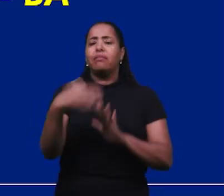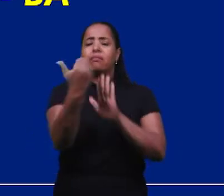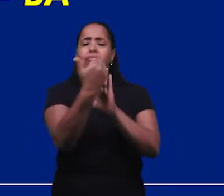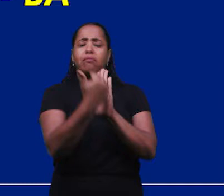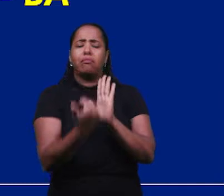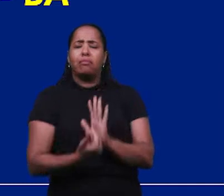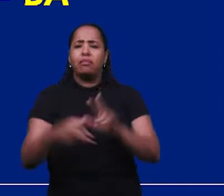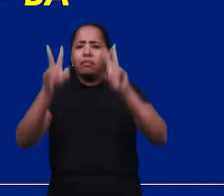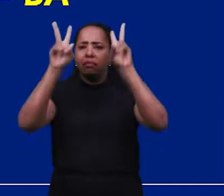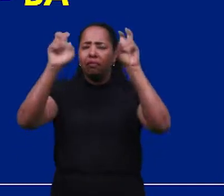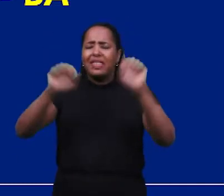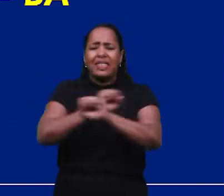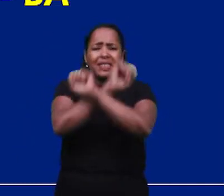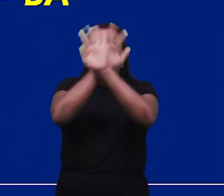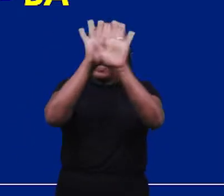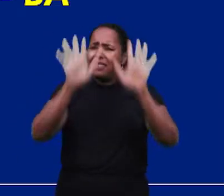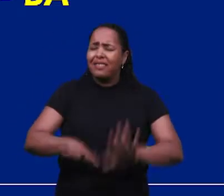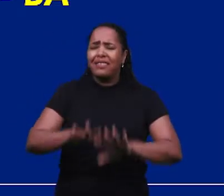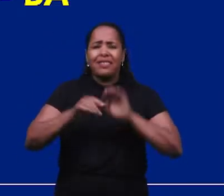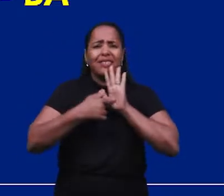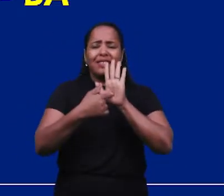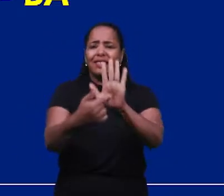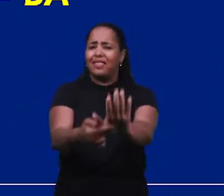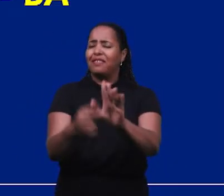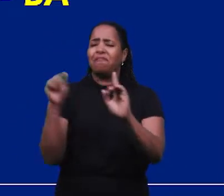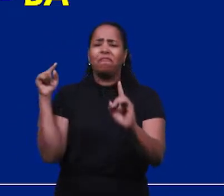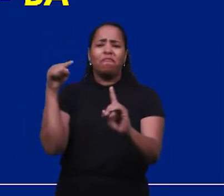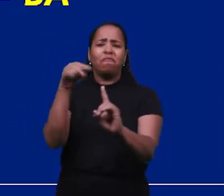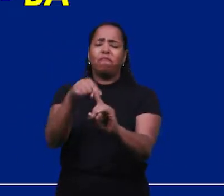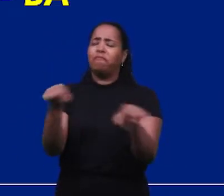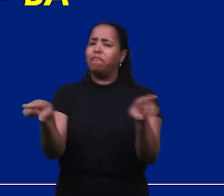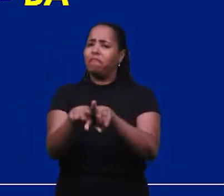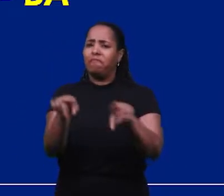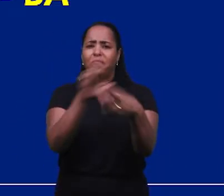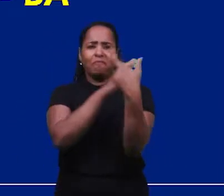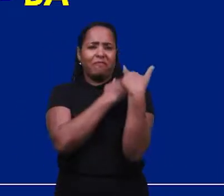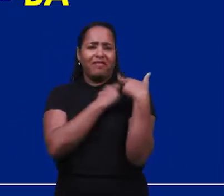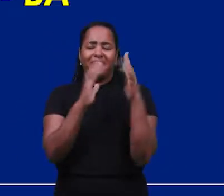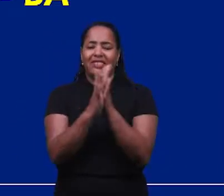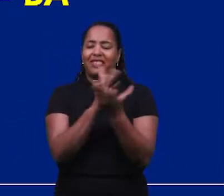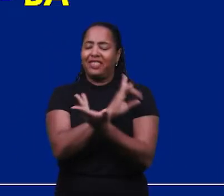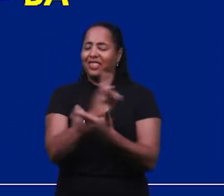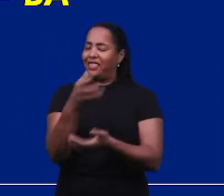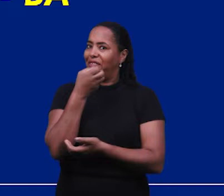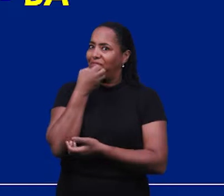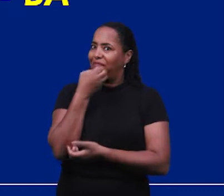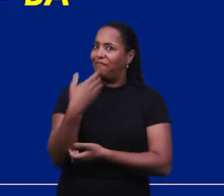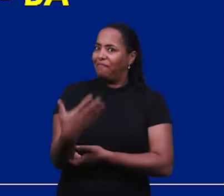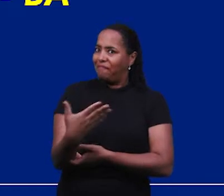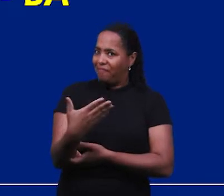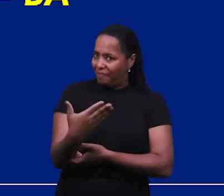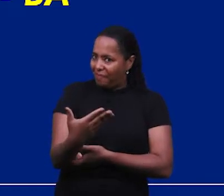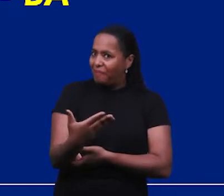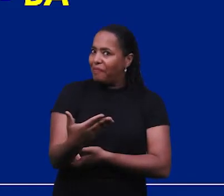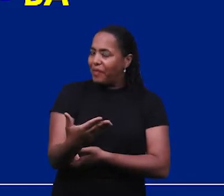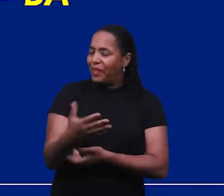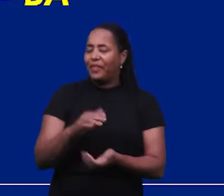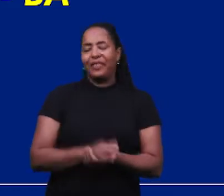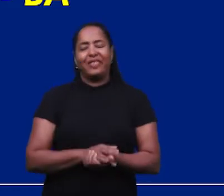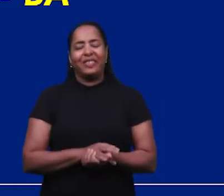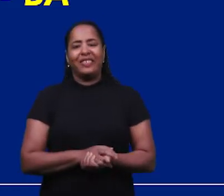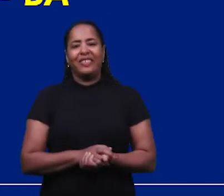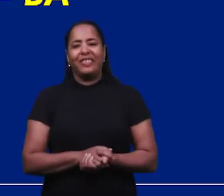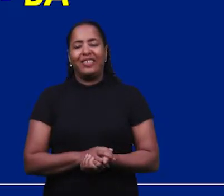sont abordés de manière claire, objective et avec responsabilité. C'est ce que nous a écrit Itamar